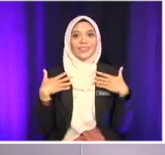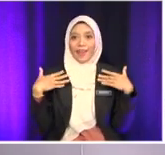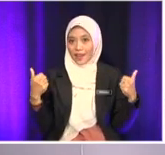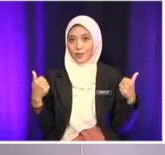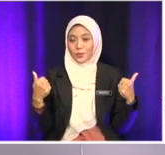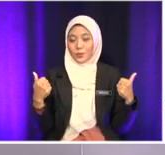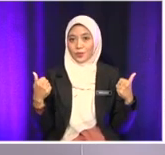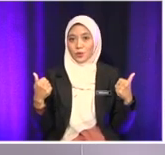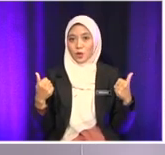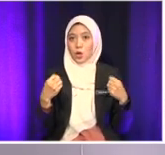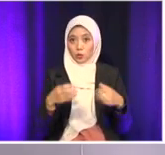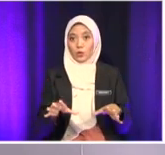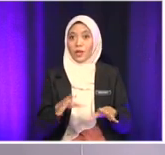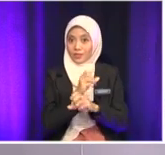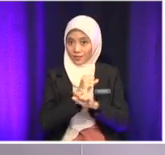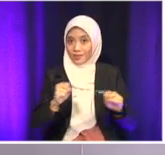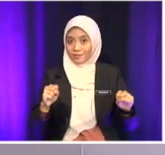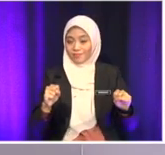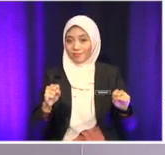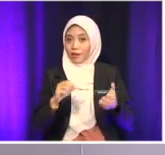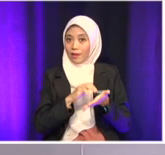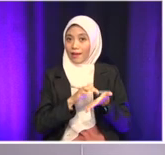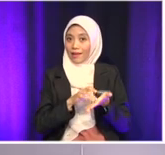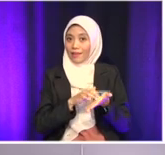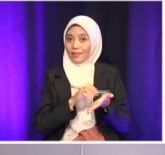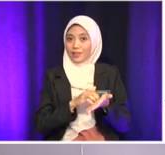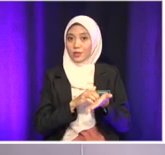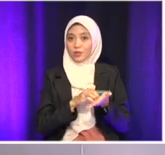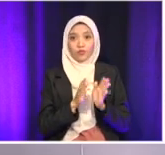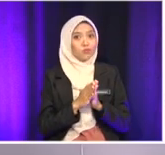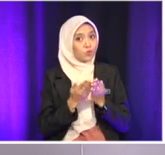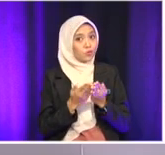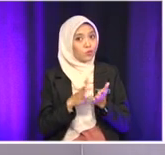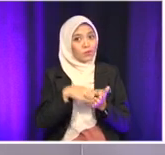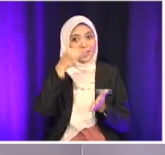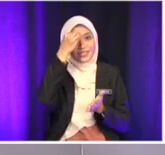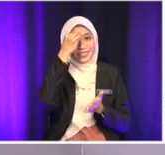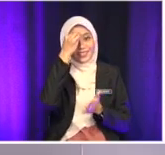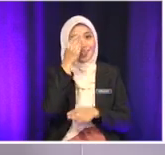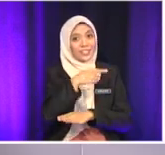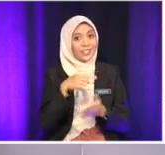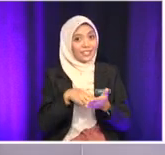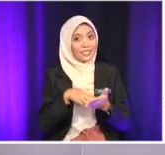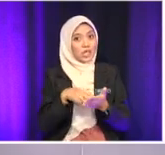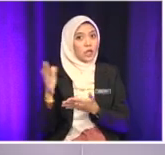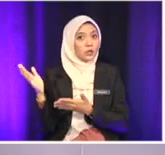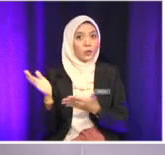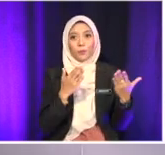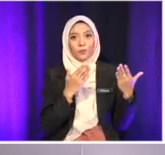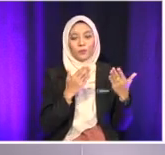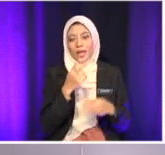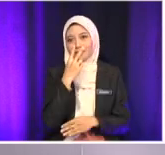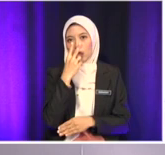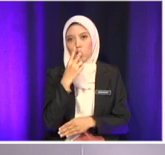dengan pensil dengan buku untuk kita belajar pada hari ini kalau ada video Zoom kita saksikan Siapakah